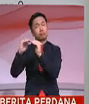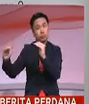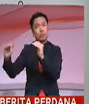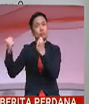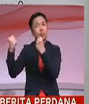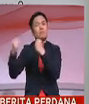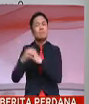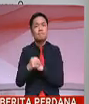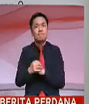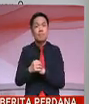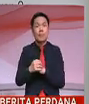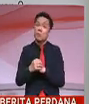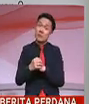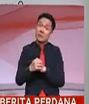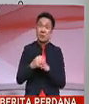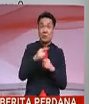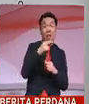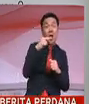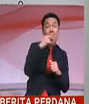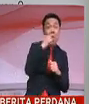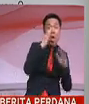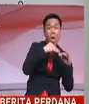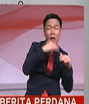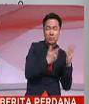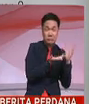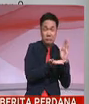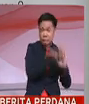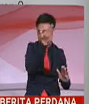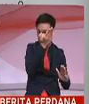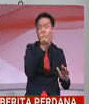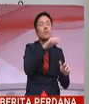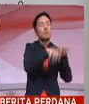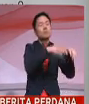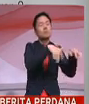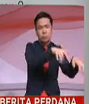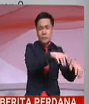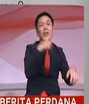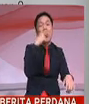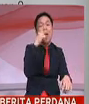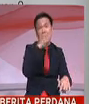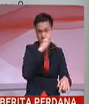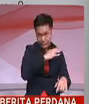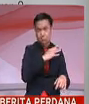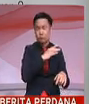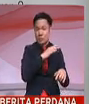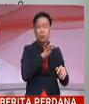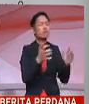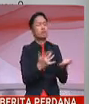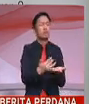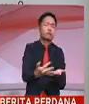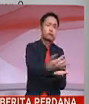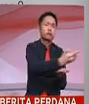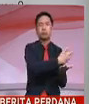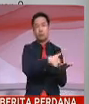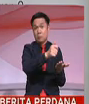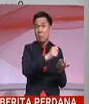bulan-bulan yang kita jangkakan harga cili tinggi, kita menanam dan pastikan kita menuai sewaktu bulan-bulan